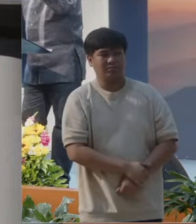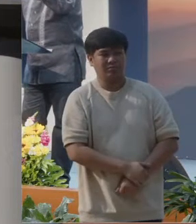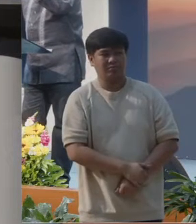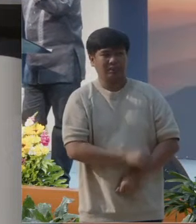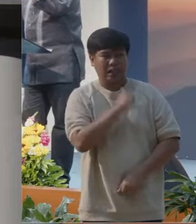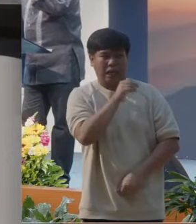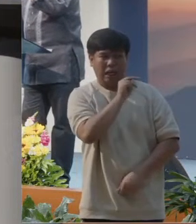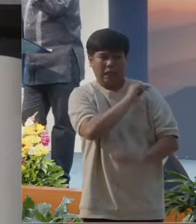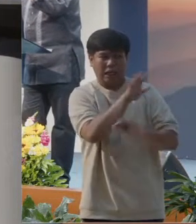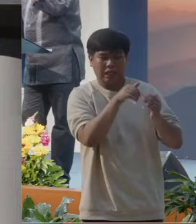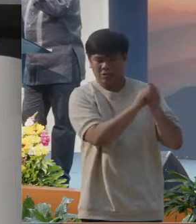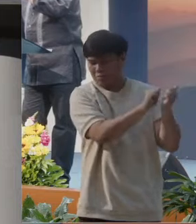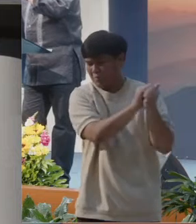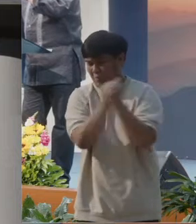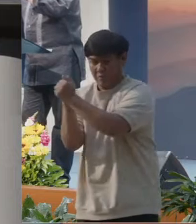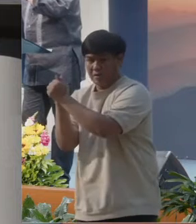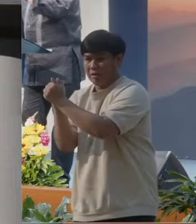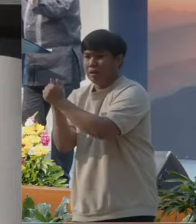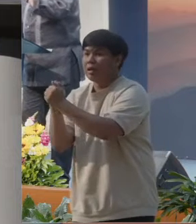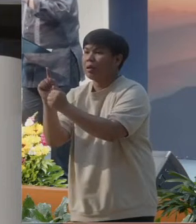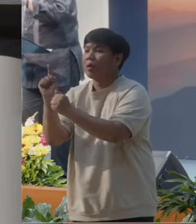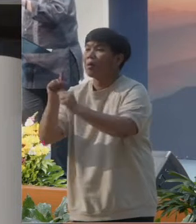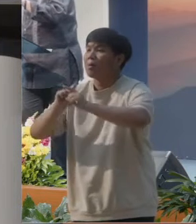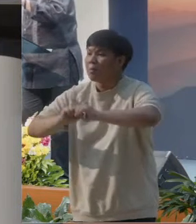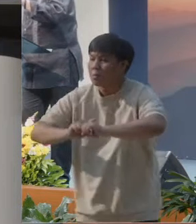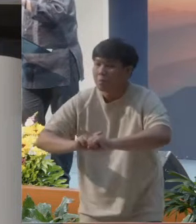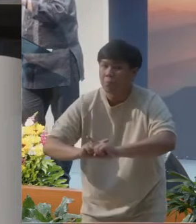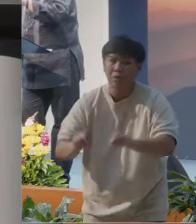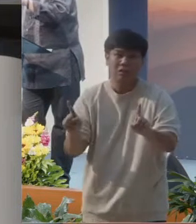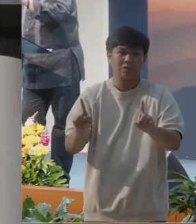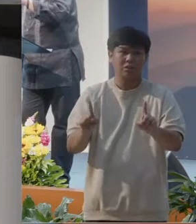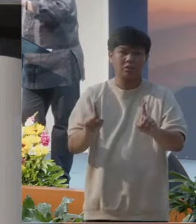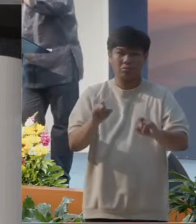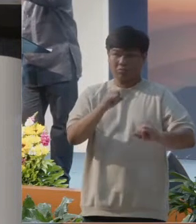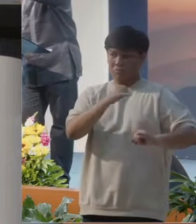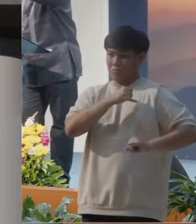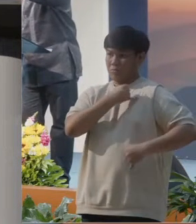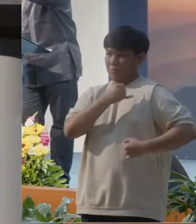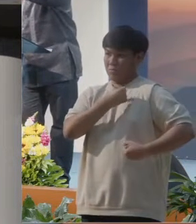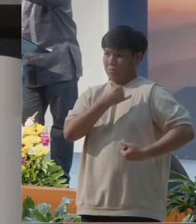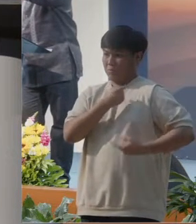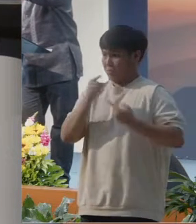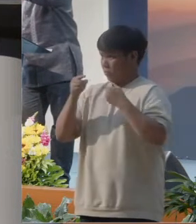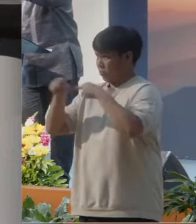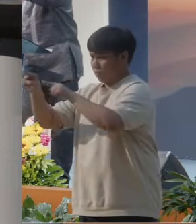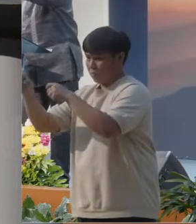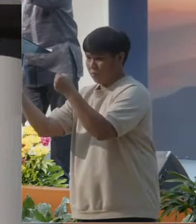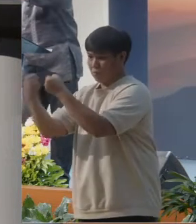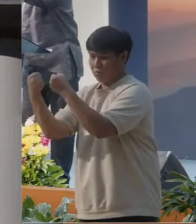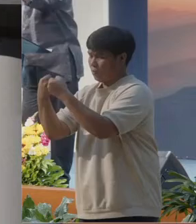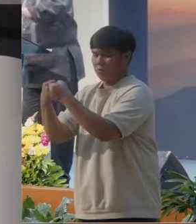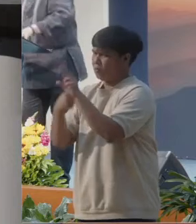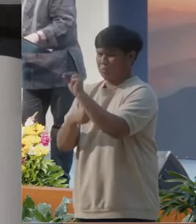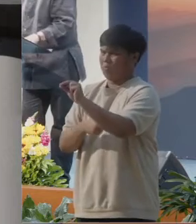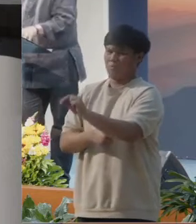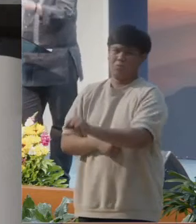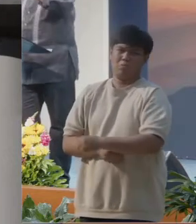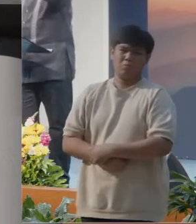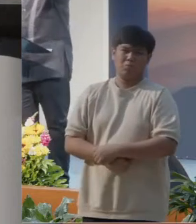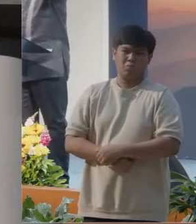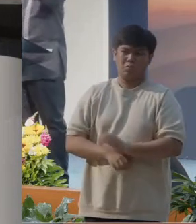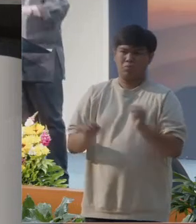At kung inyong mamasdan, hindi po si Josue ang pumunta. Hindi po si Josue